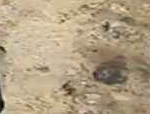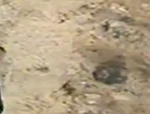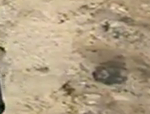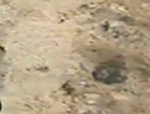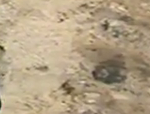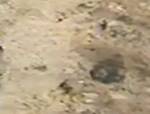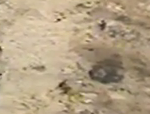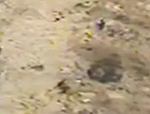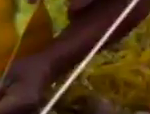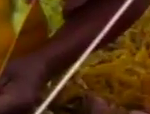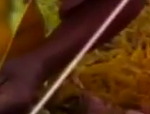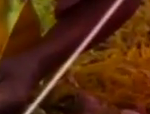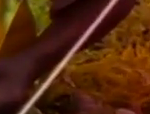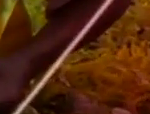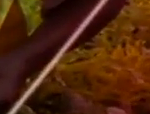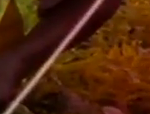ya Bongo la Biashara.